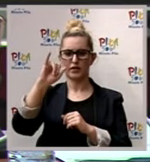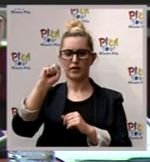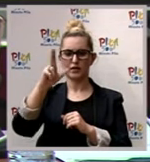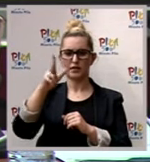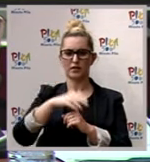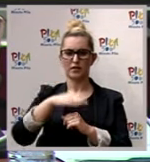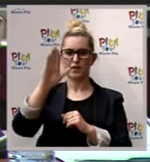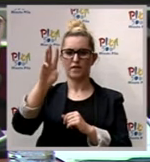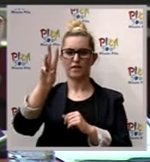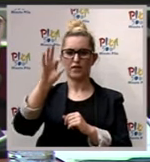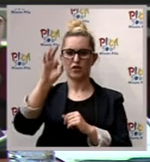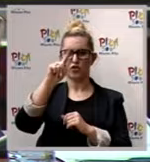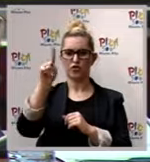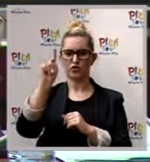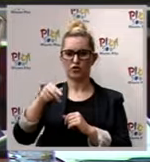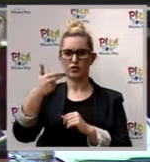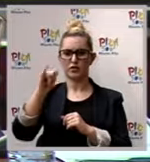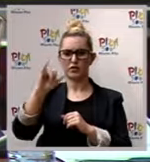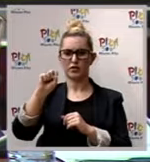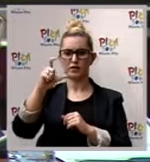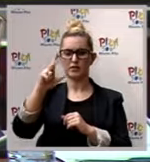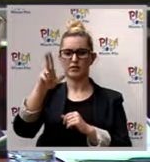Teresa Woźniacka.